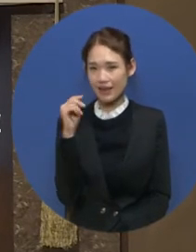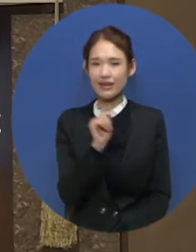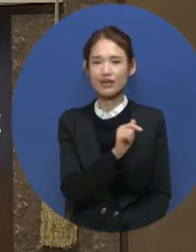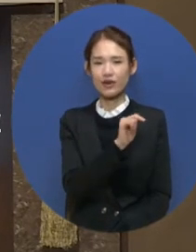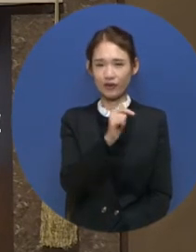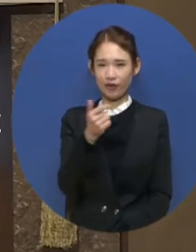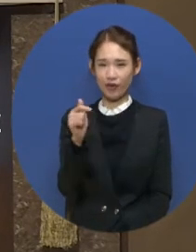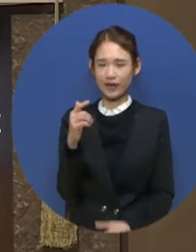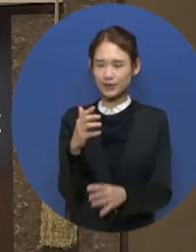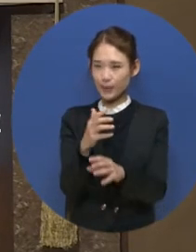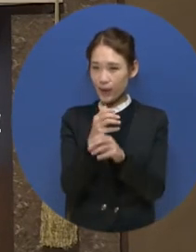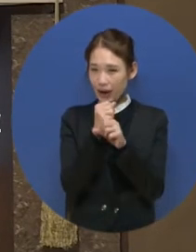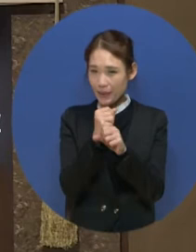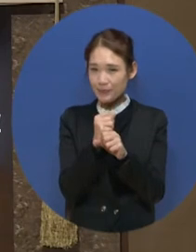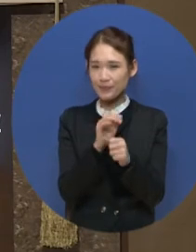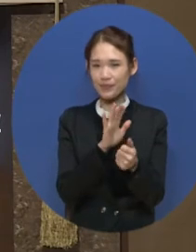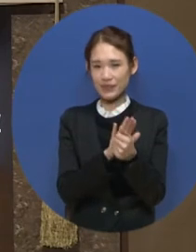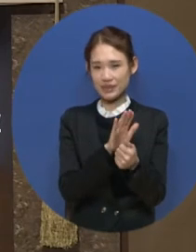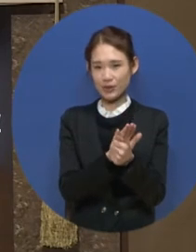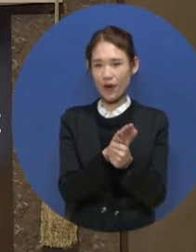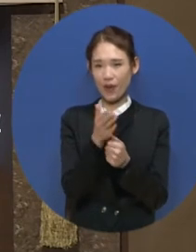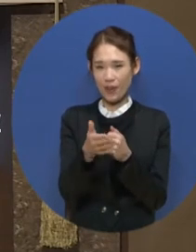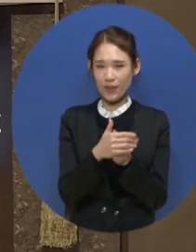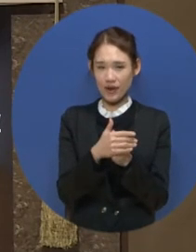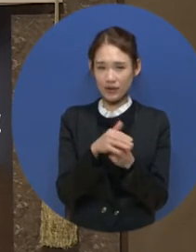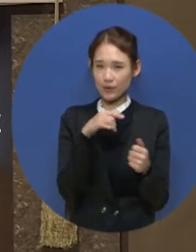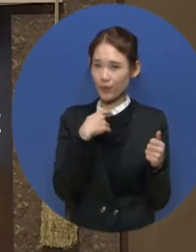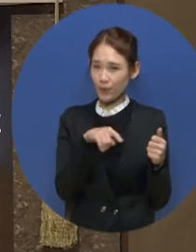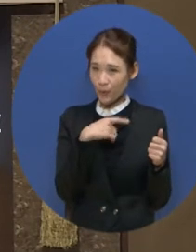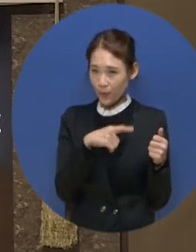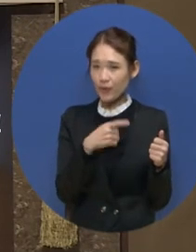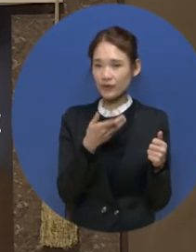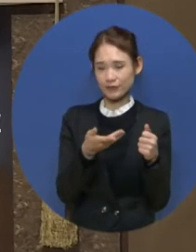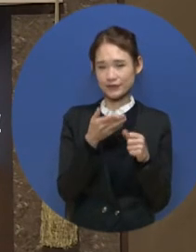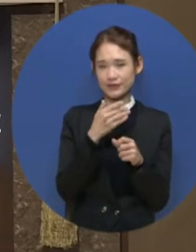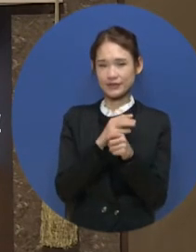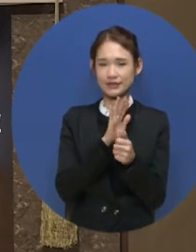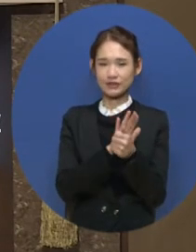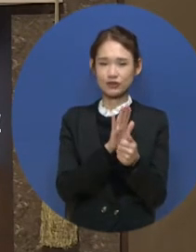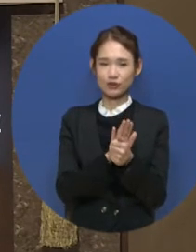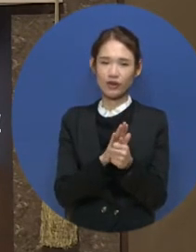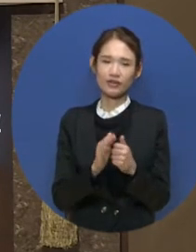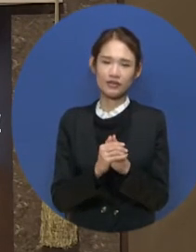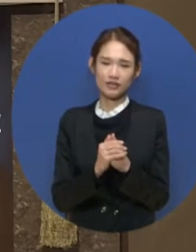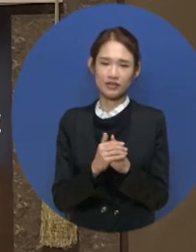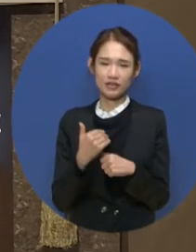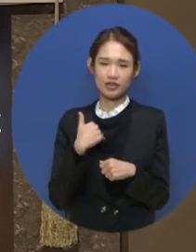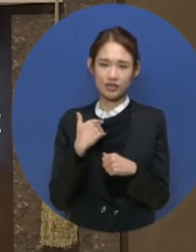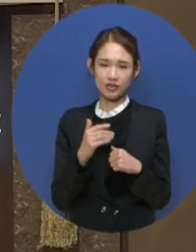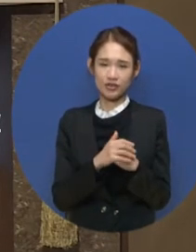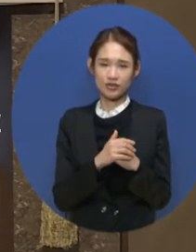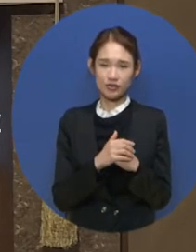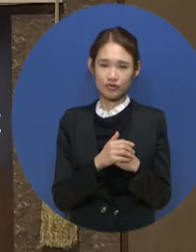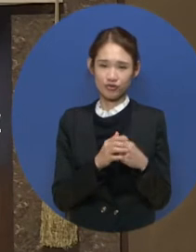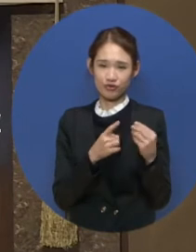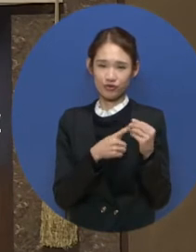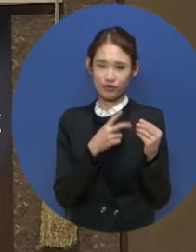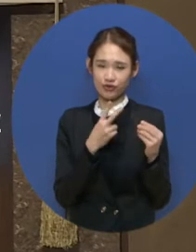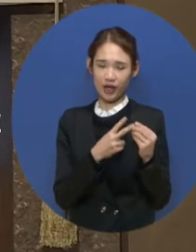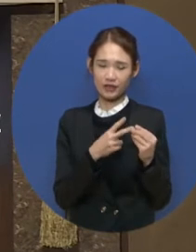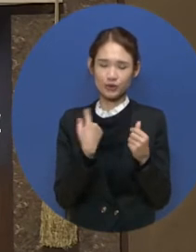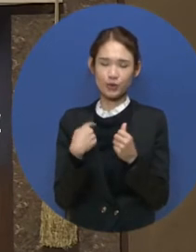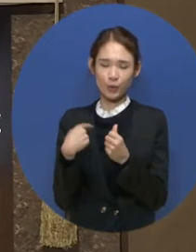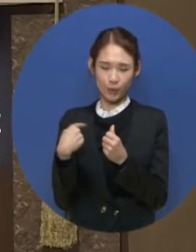가지고 종합적으로 또 지원도 해주고 또 교육적으로 또 지원을 해주고 있습니다 해서 저희는 이제 이런 그 두가지